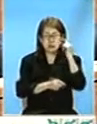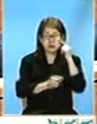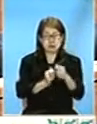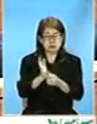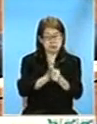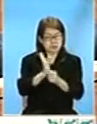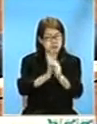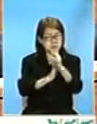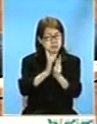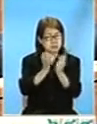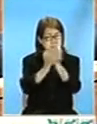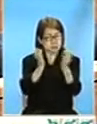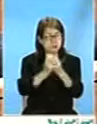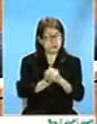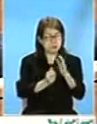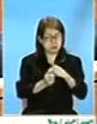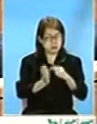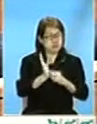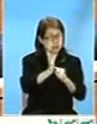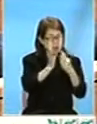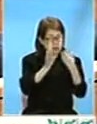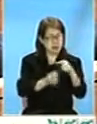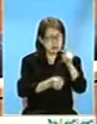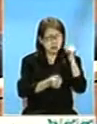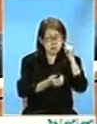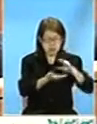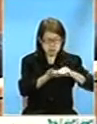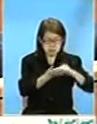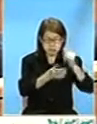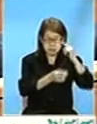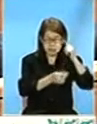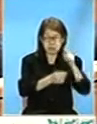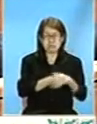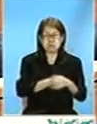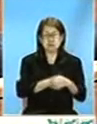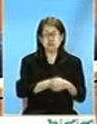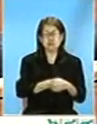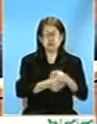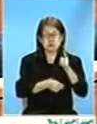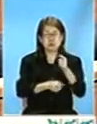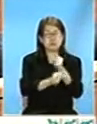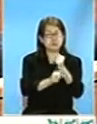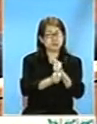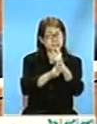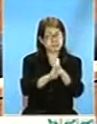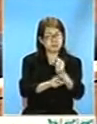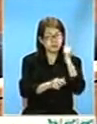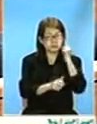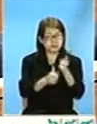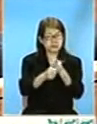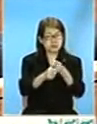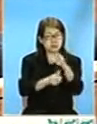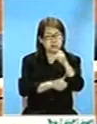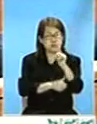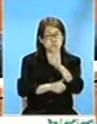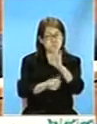นะครับของพวกตัวกับผมครับใช้วิจารณญาณของท่านและยึดถึงผลประโยชน์ของประเทศชาติบ้านเมือง